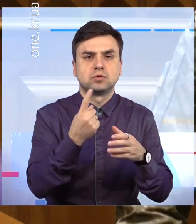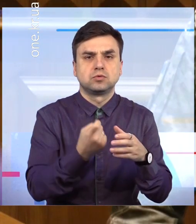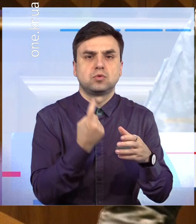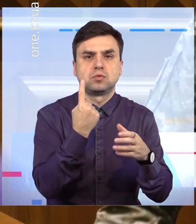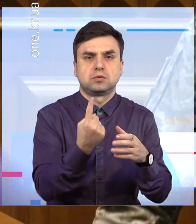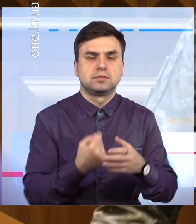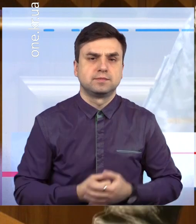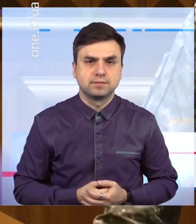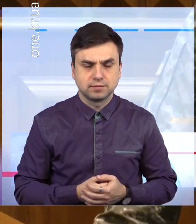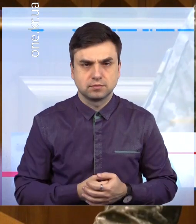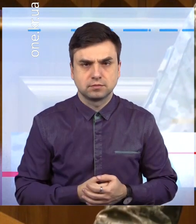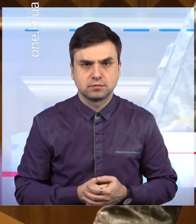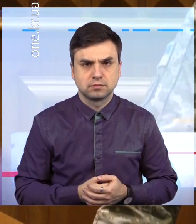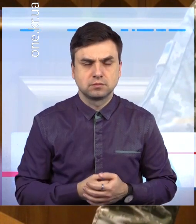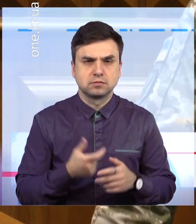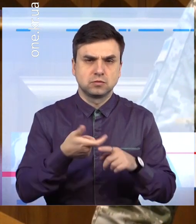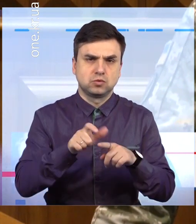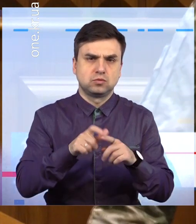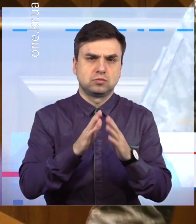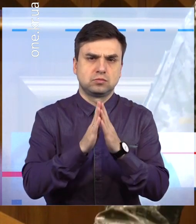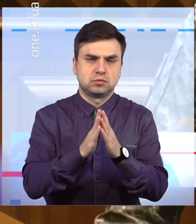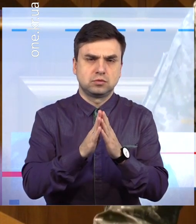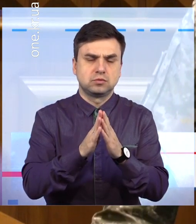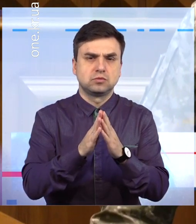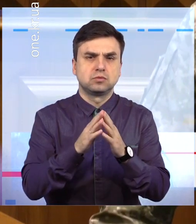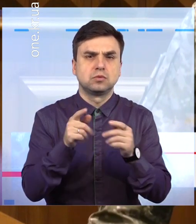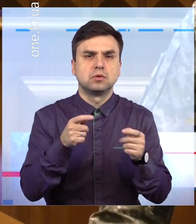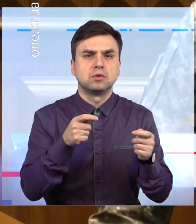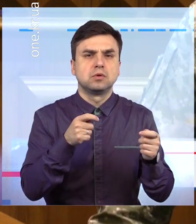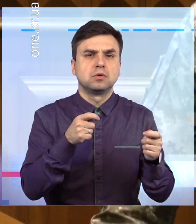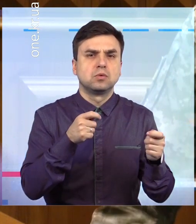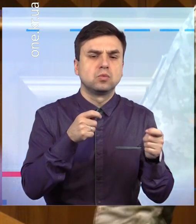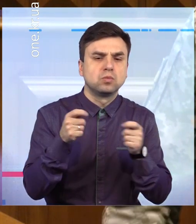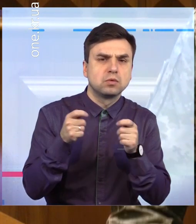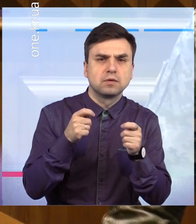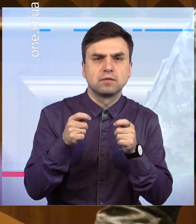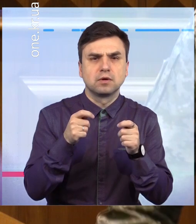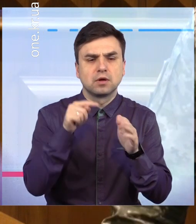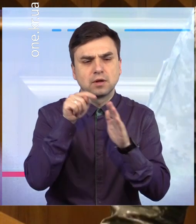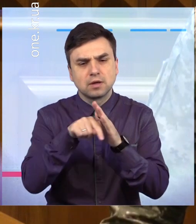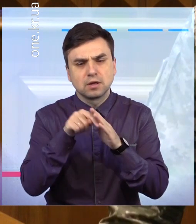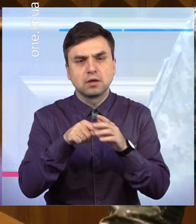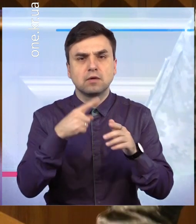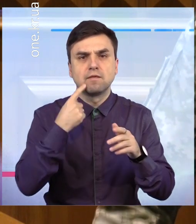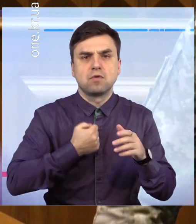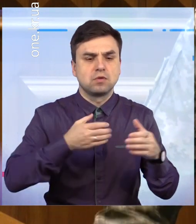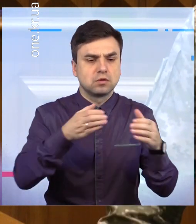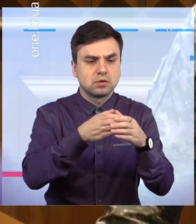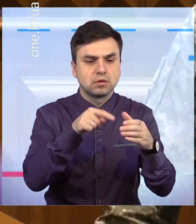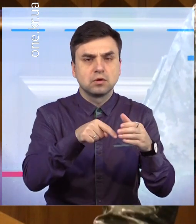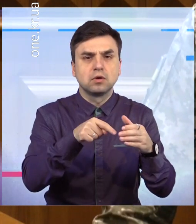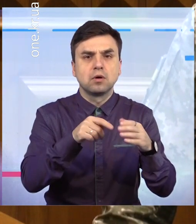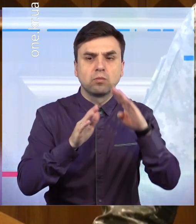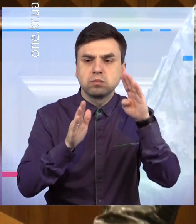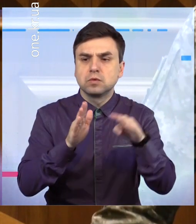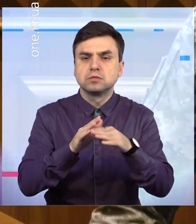по-перше, припинити на всіх рівнях оці маніпуляції щодо кому належить батальйон. Батальйон підпорядковується